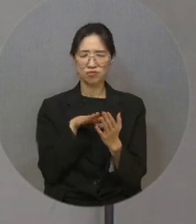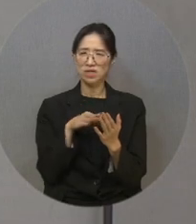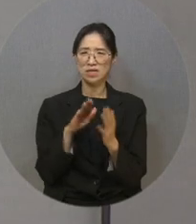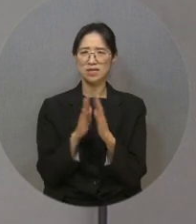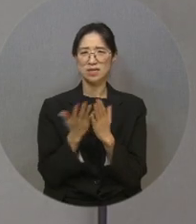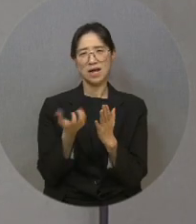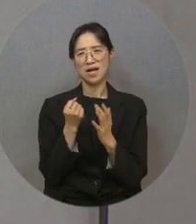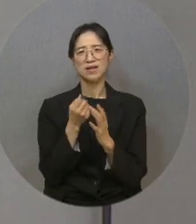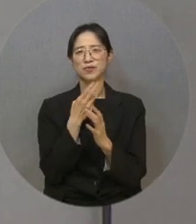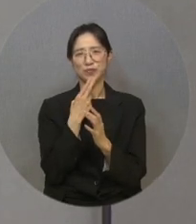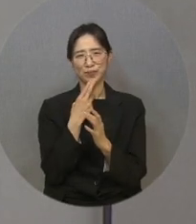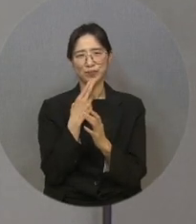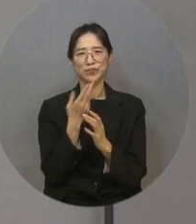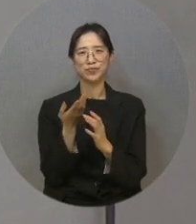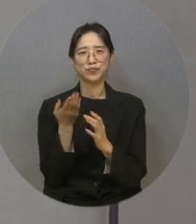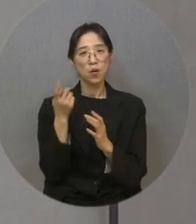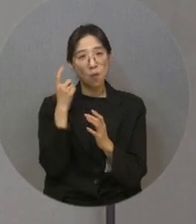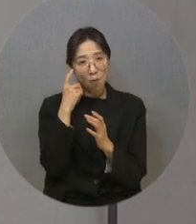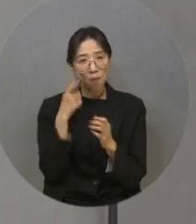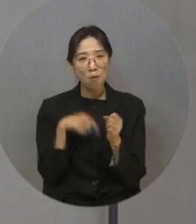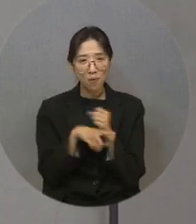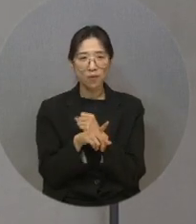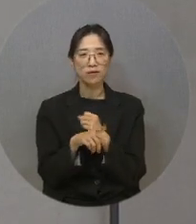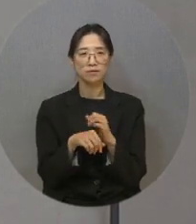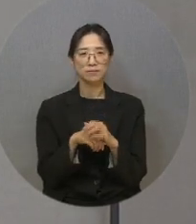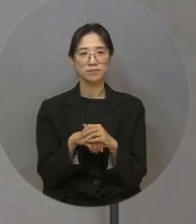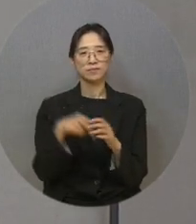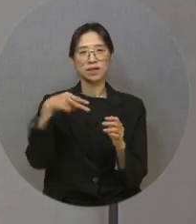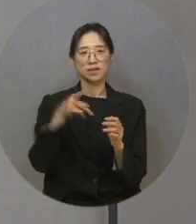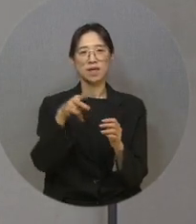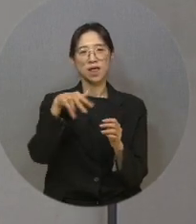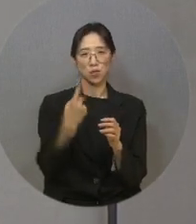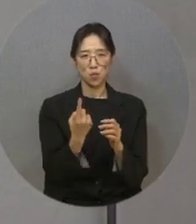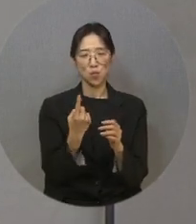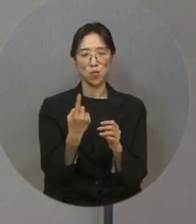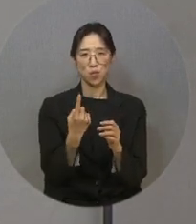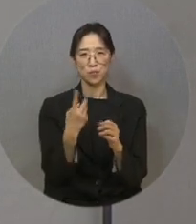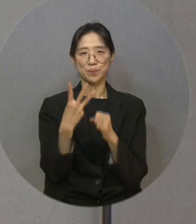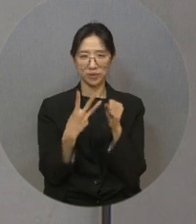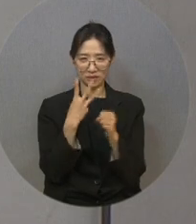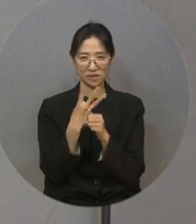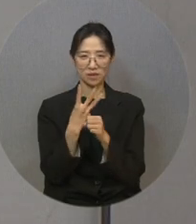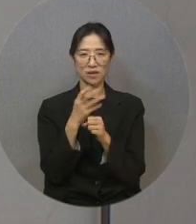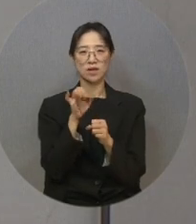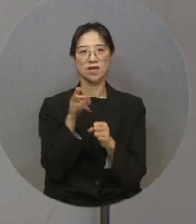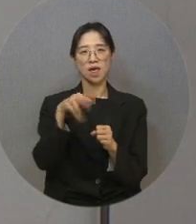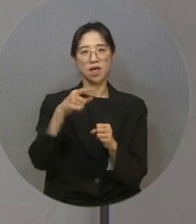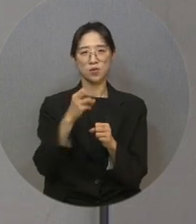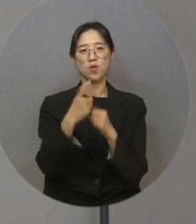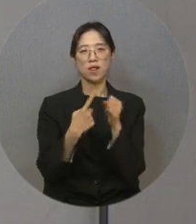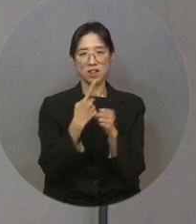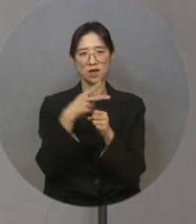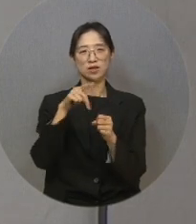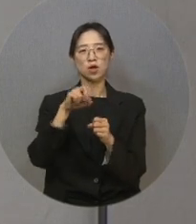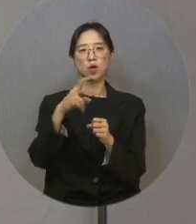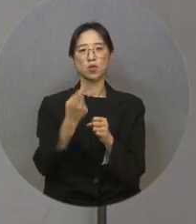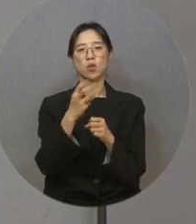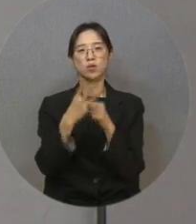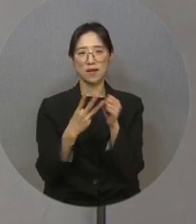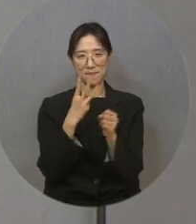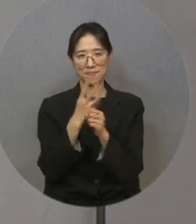우리는 그런 책을 갖고 있지 않습니다. 왜 갖고 있지 않냐면 세조 3년, 예종 1년, 성종